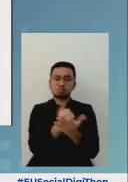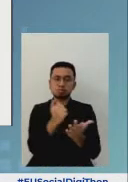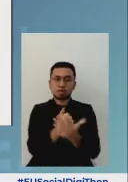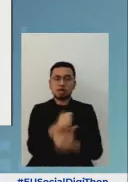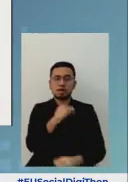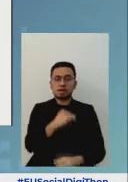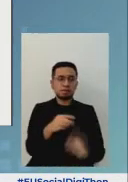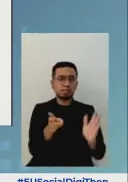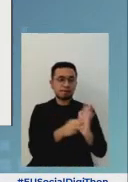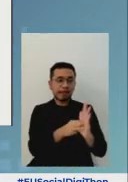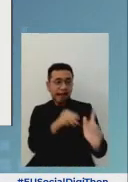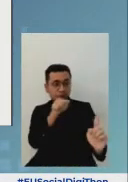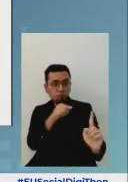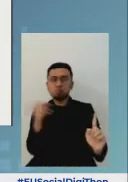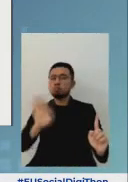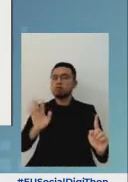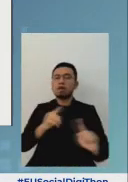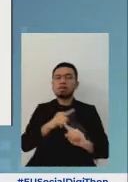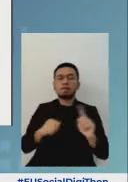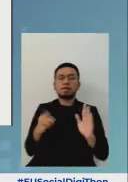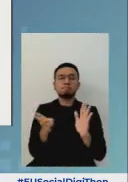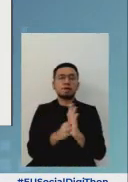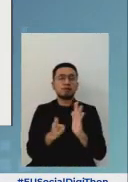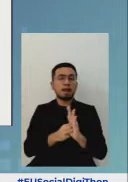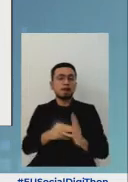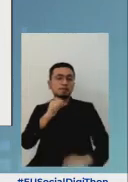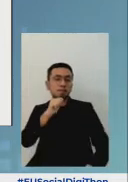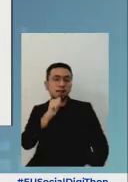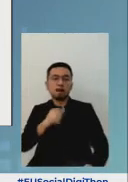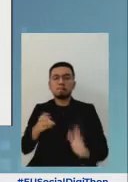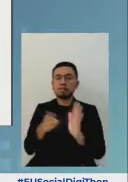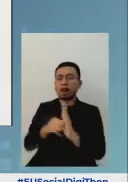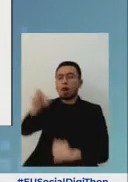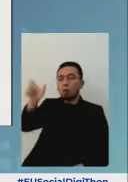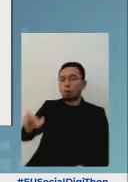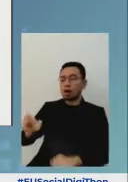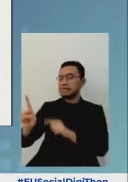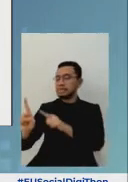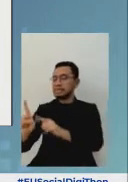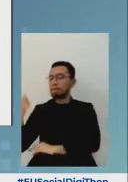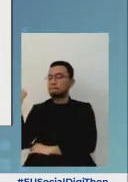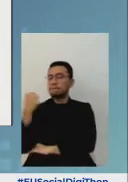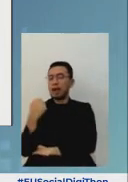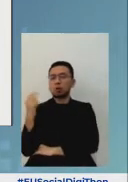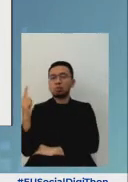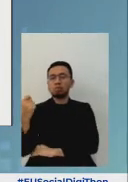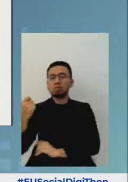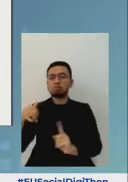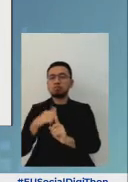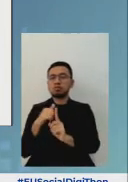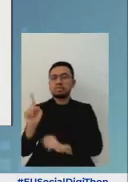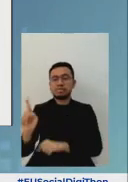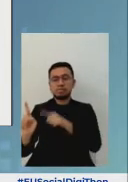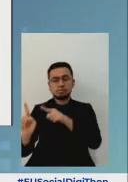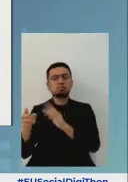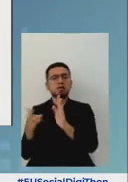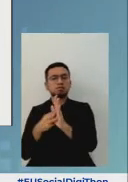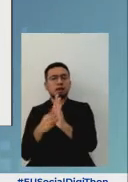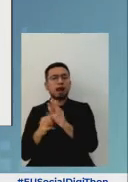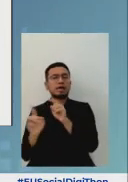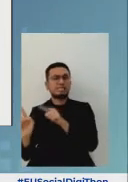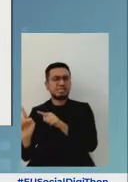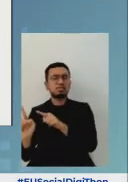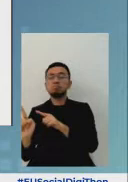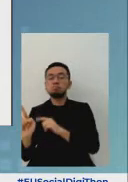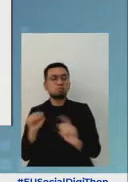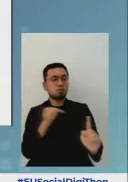person's problem. Ini bukan masalah kamu, tapi ini masalah orang itu yang membully kamu. Ya, dia adalah orang yang mungkin pernah